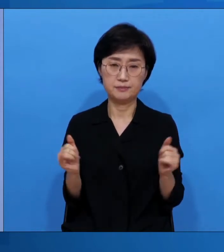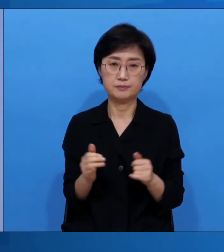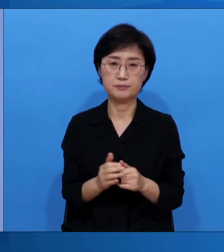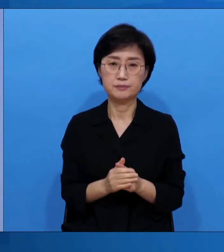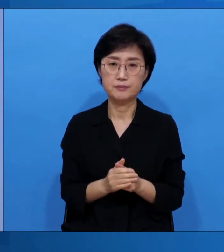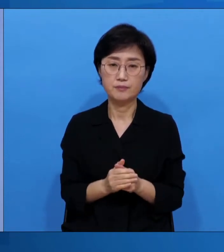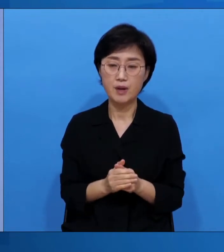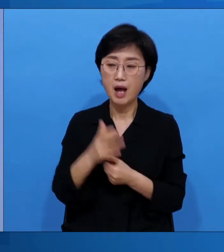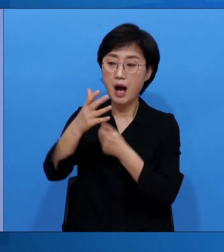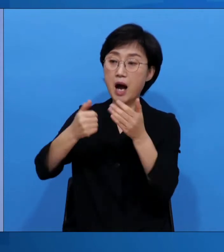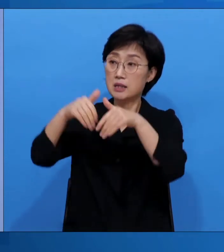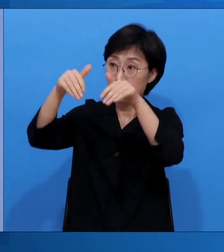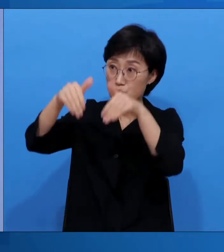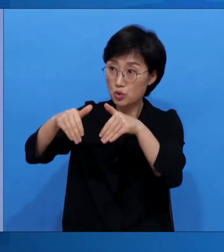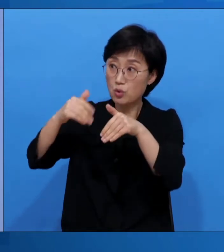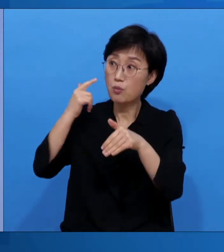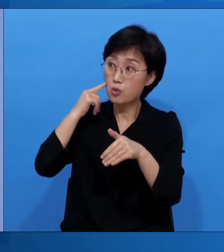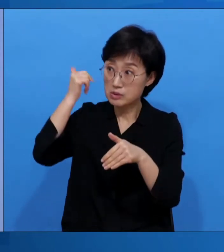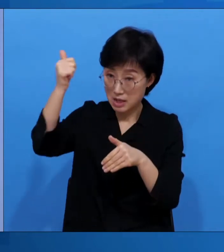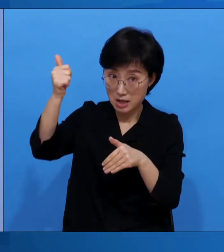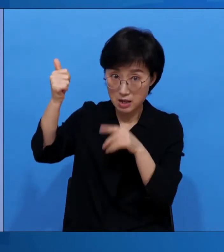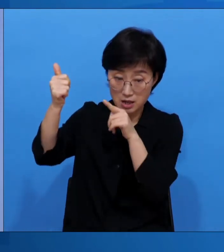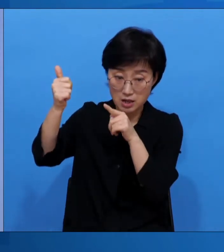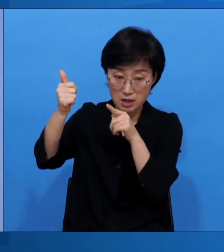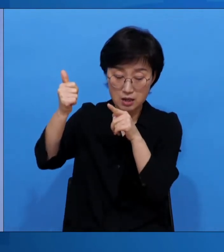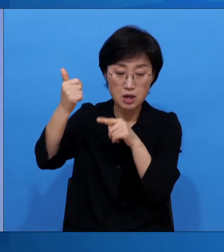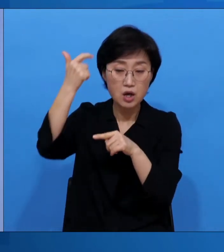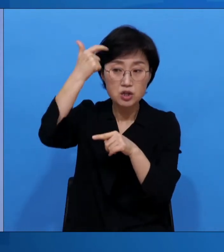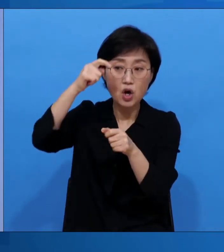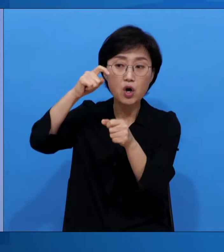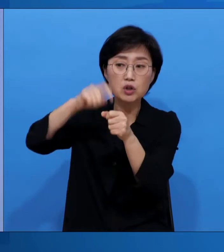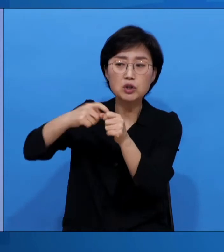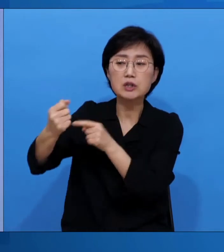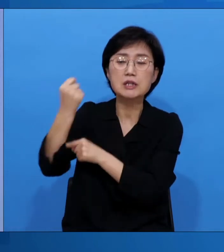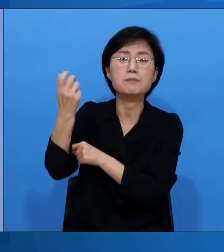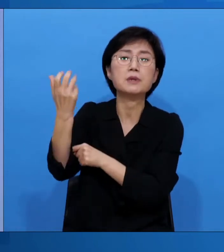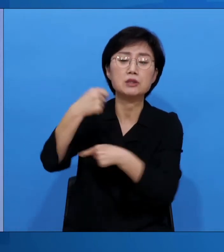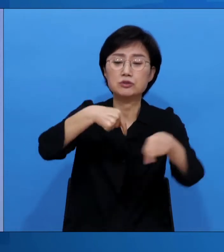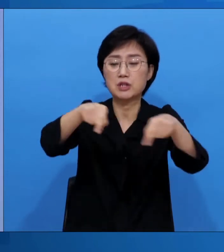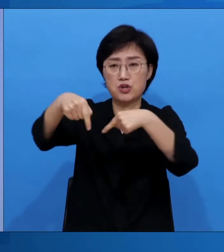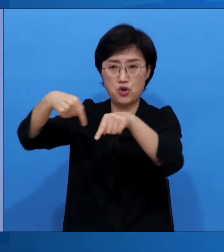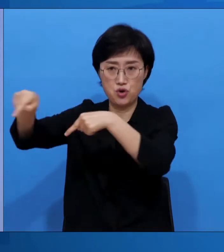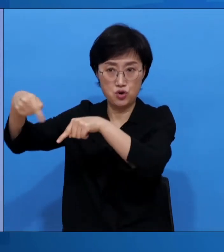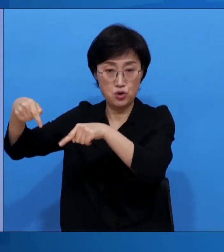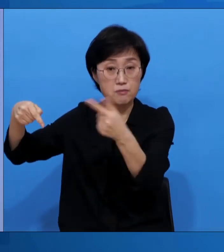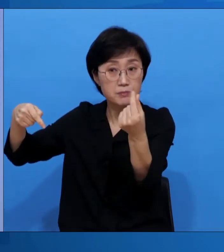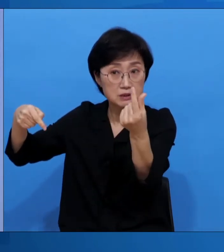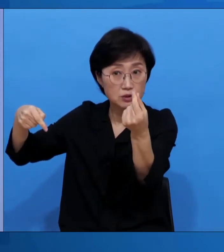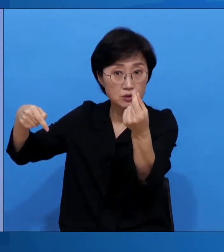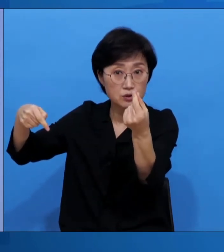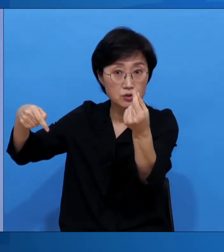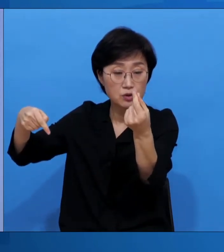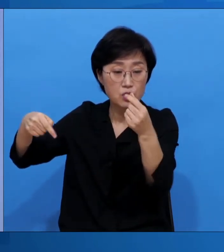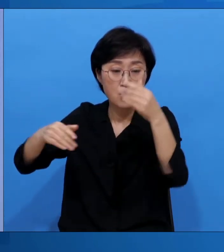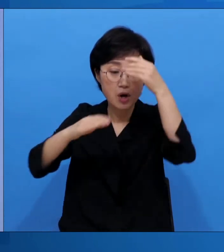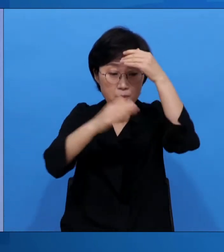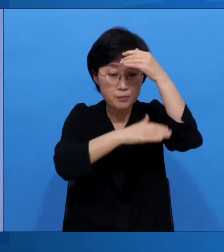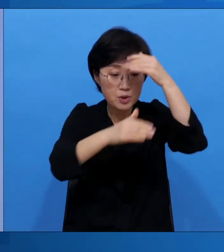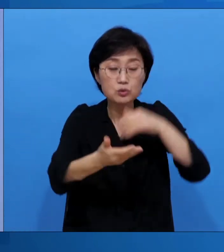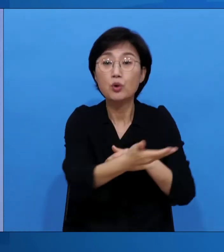주의 종들은 영적 세계를 움직이지만은요, 여러분들은 현장을 움직이는 축복을 받은 게 전도예요.